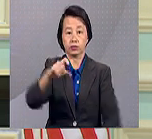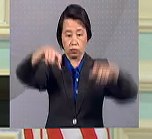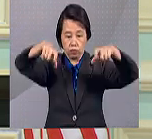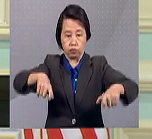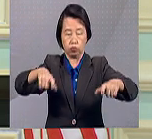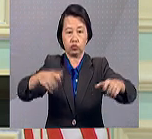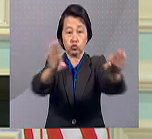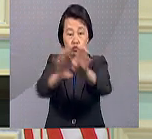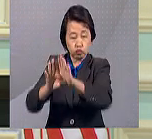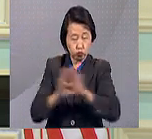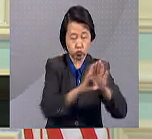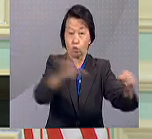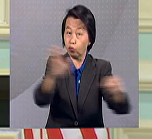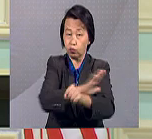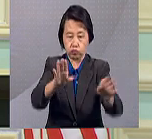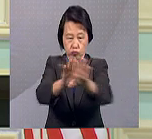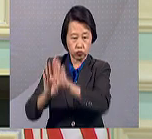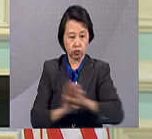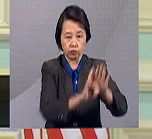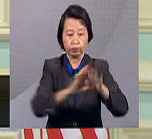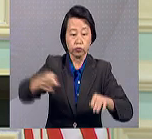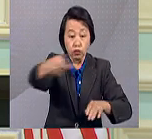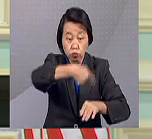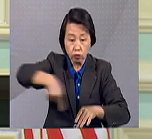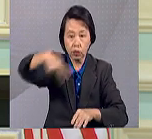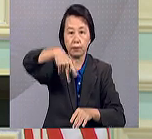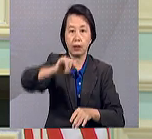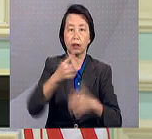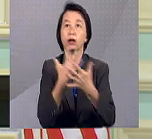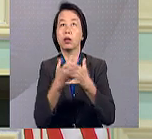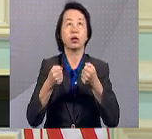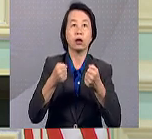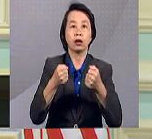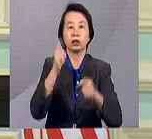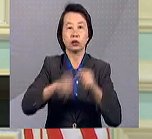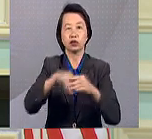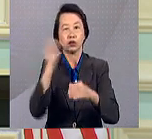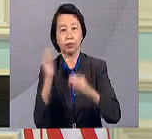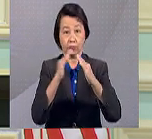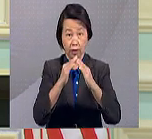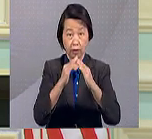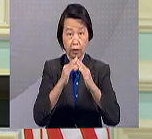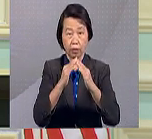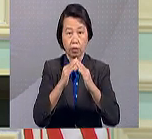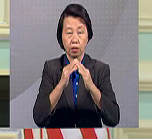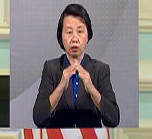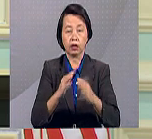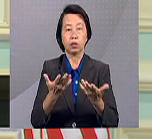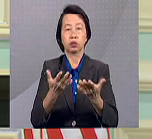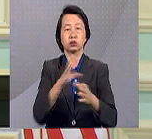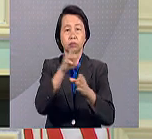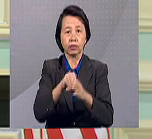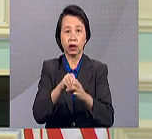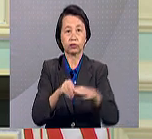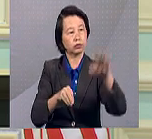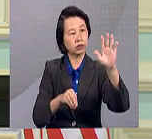PKPD dilaksanakan, semua yang berada di situ terkurung dan tidak dikeluarkan. Antaranya